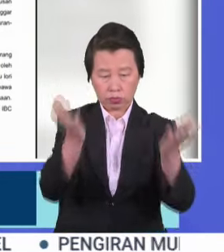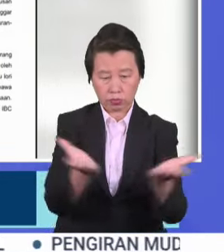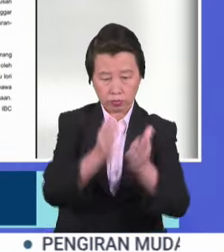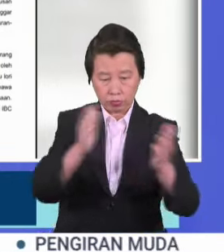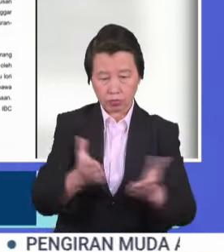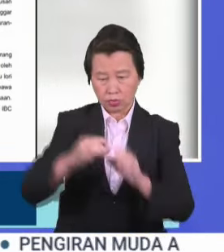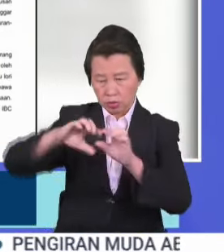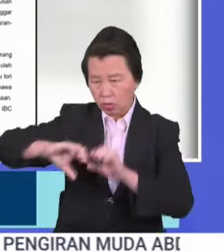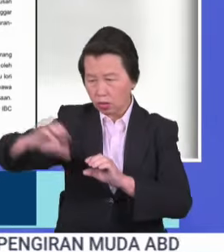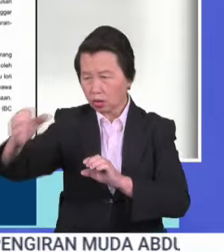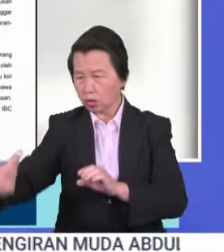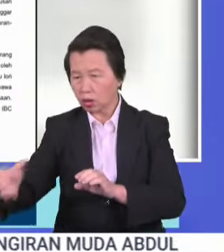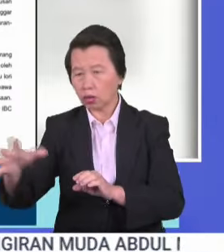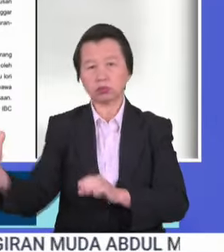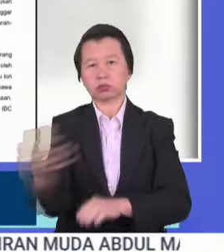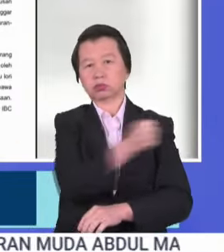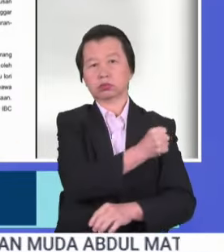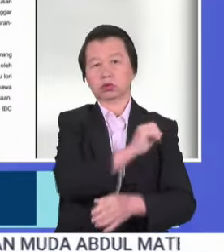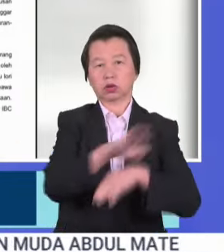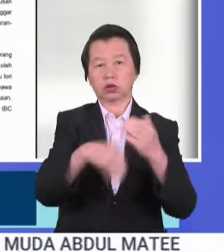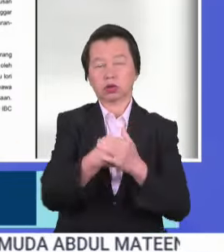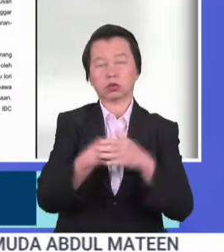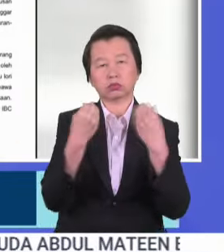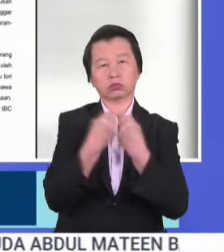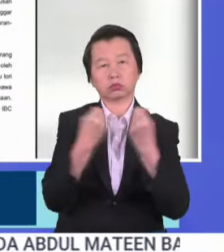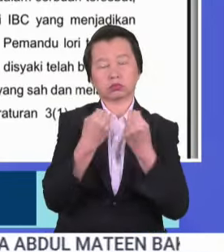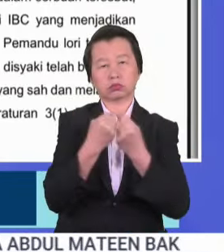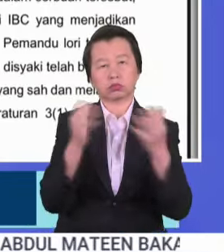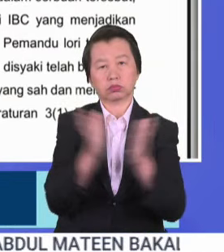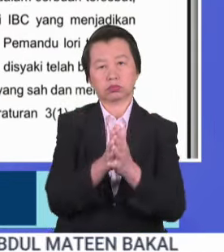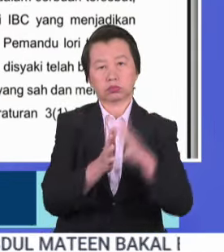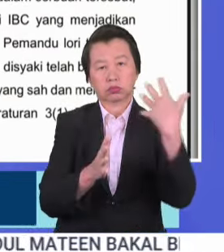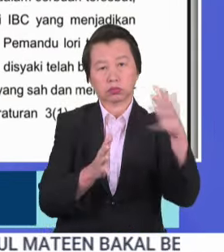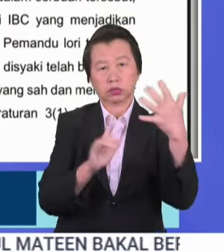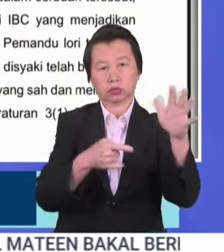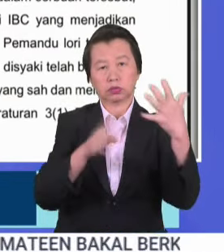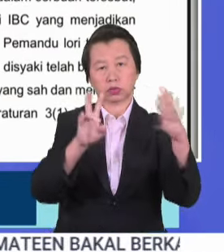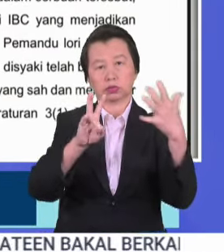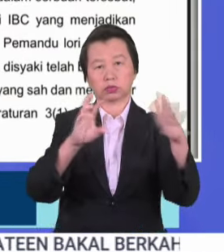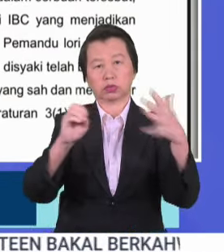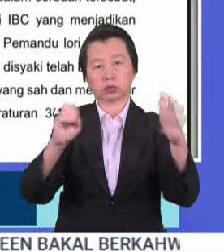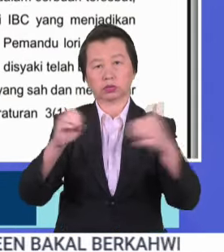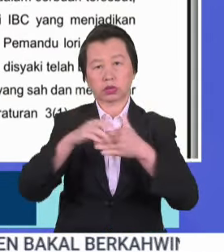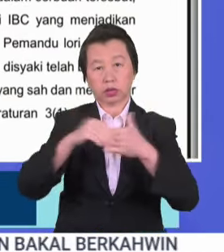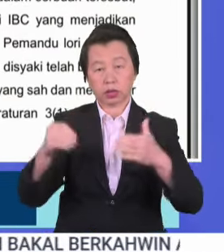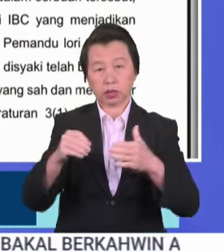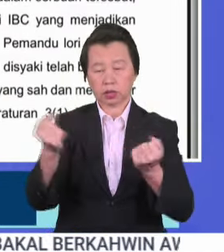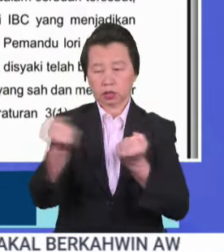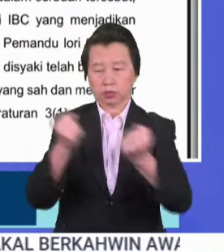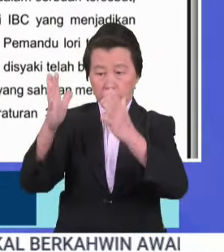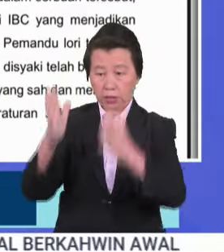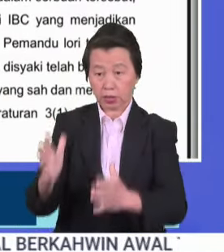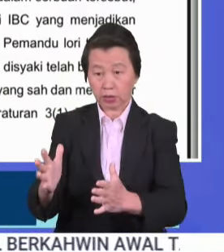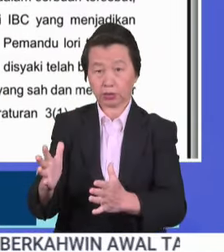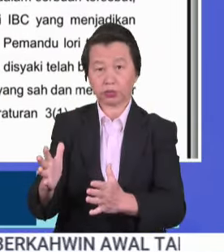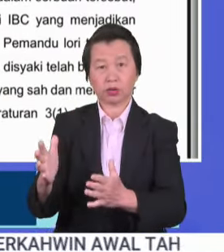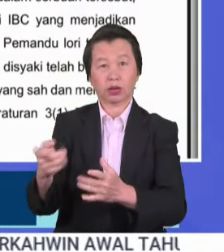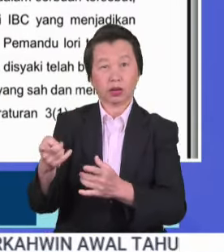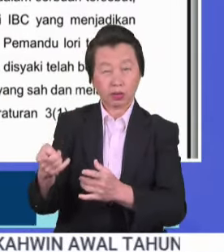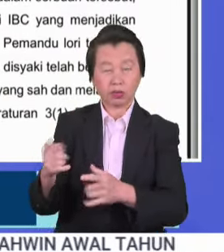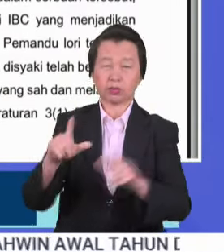unit tangki IBC disita menjadikan nilai keseluruhan rampasan RM15,700. Pemandu lori turut